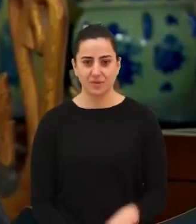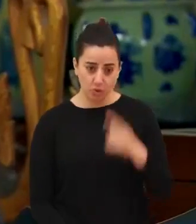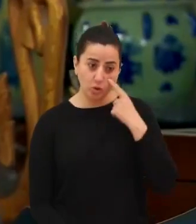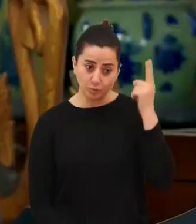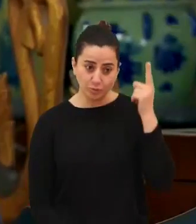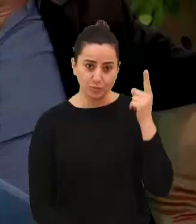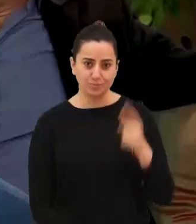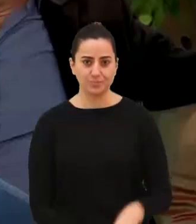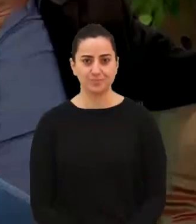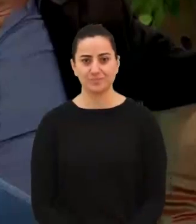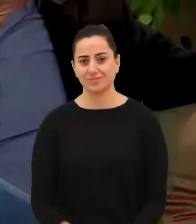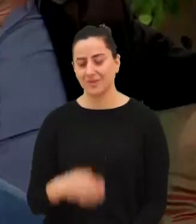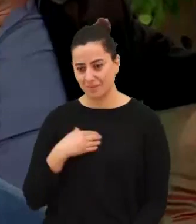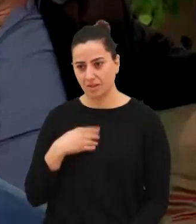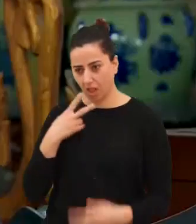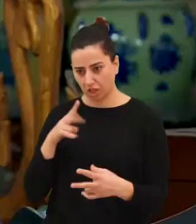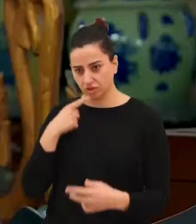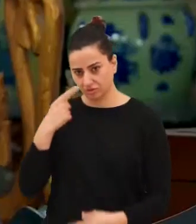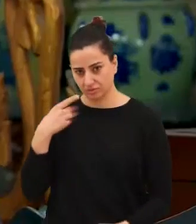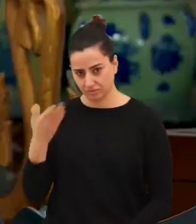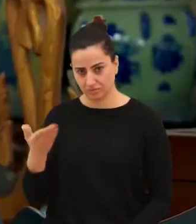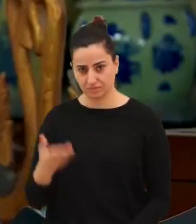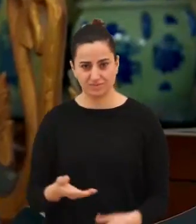Görüyorsun yaptığını. Ben gidip açıklasam.